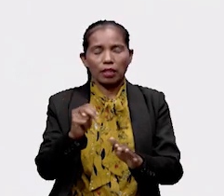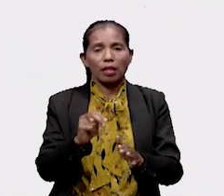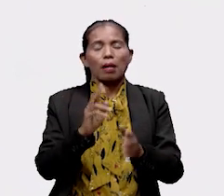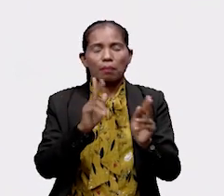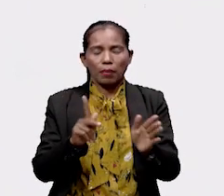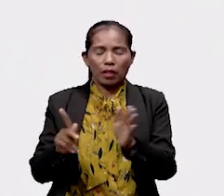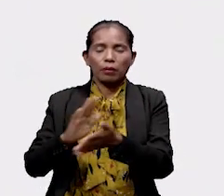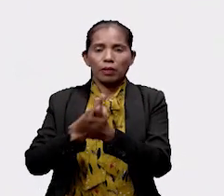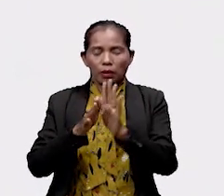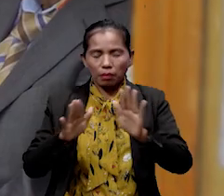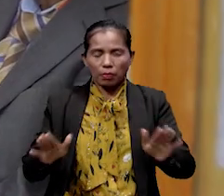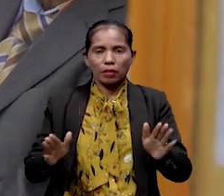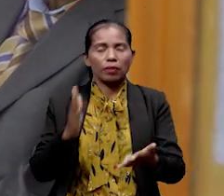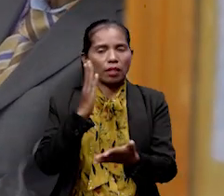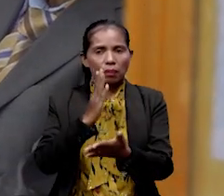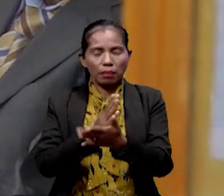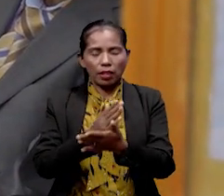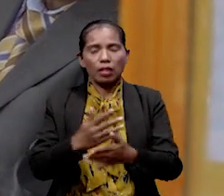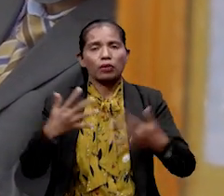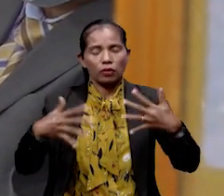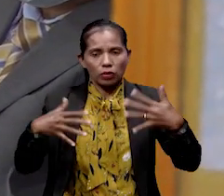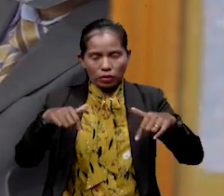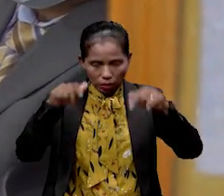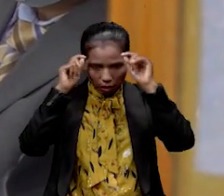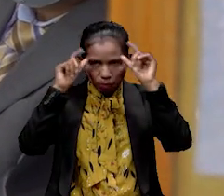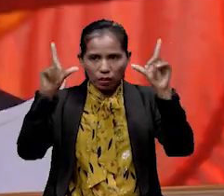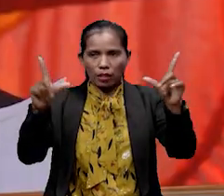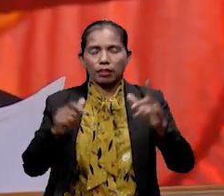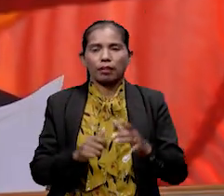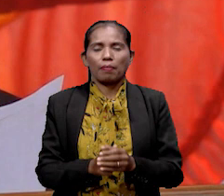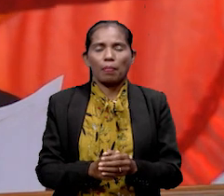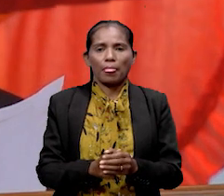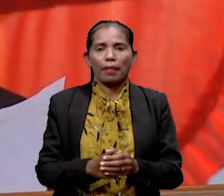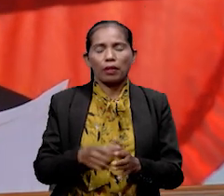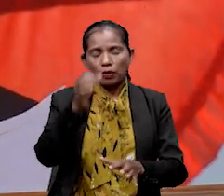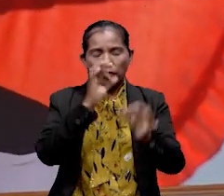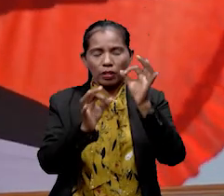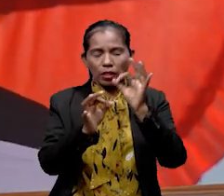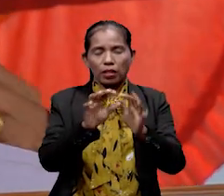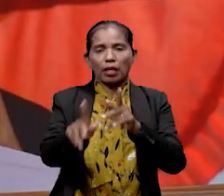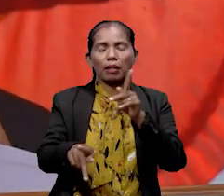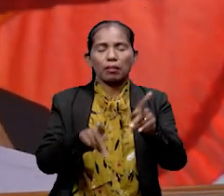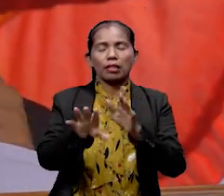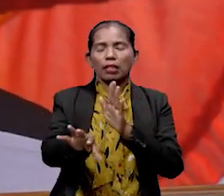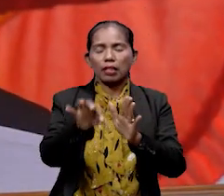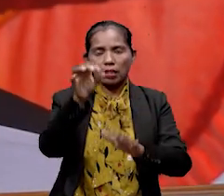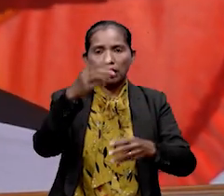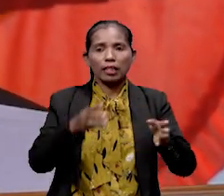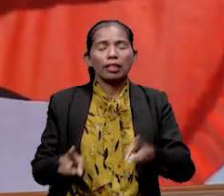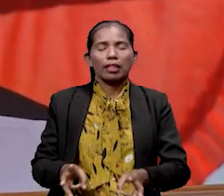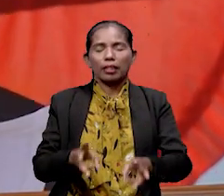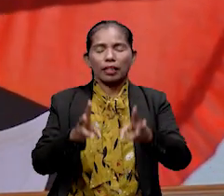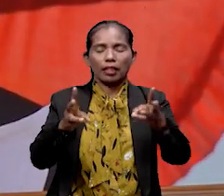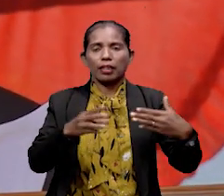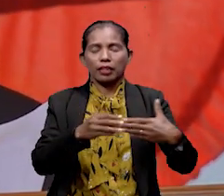dihakutu konflitu iha Timor Leste. Ofiar kata povo se ini dalam kurasikan komando da luta di daerah